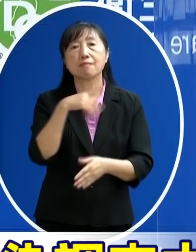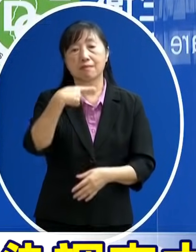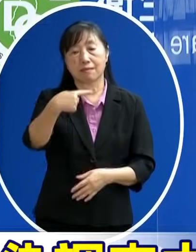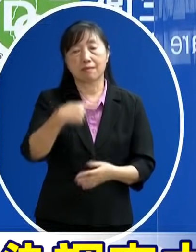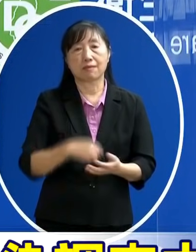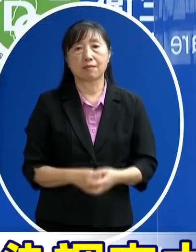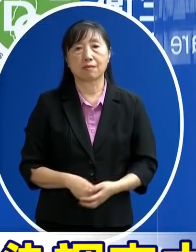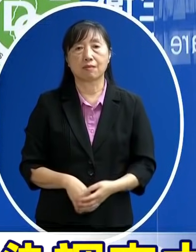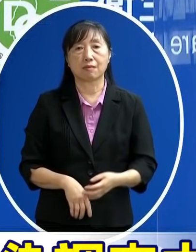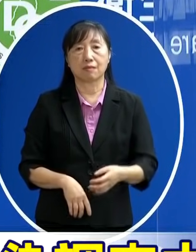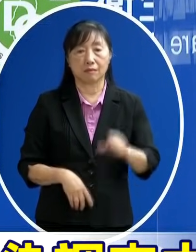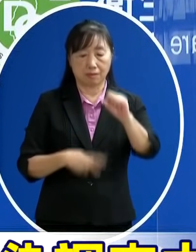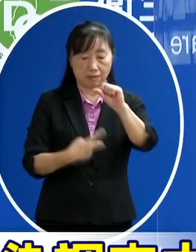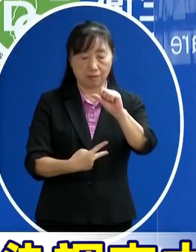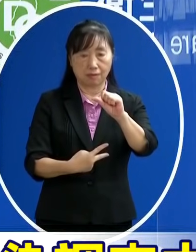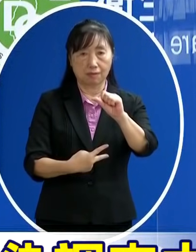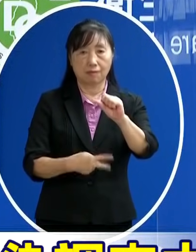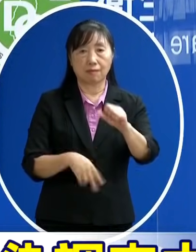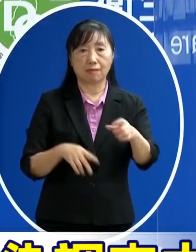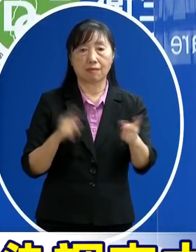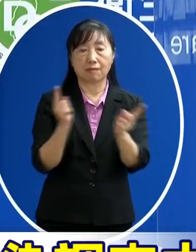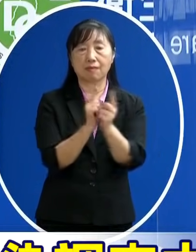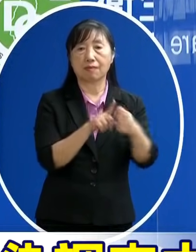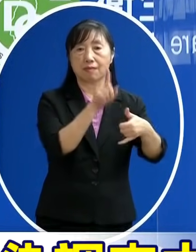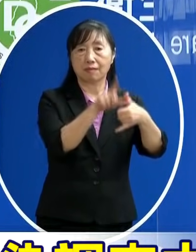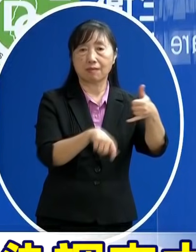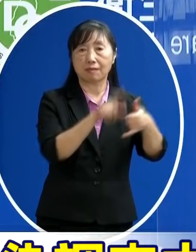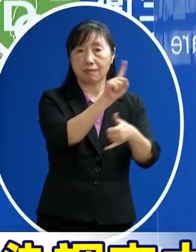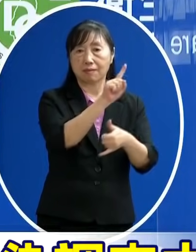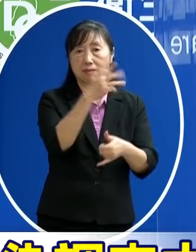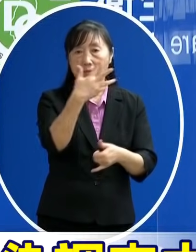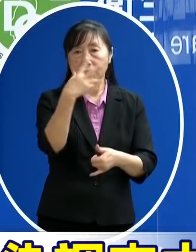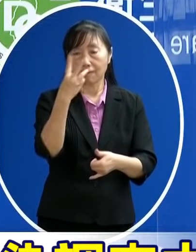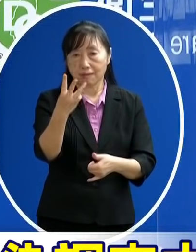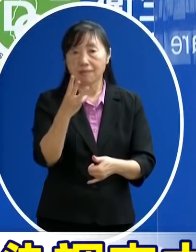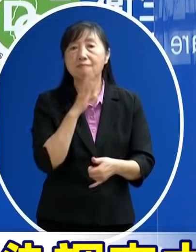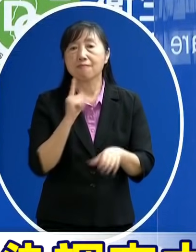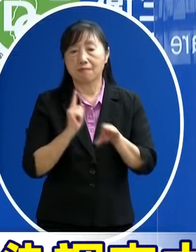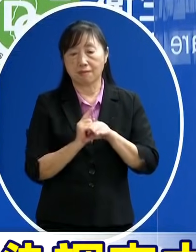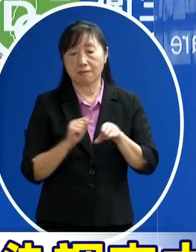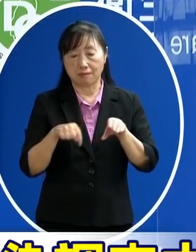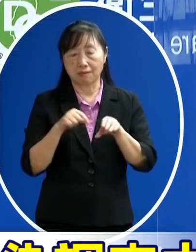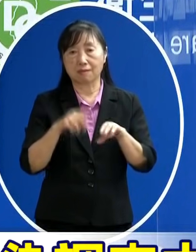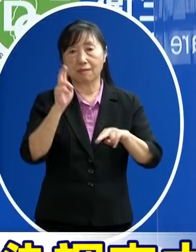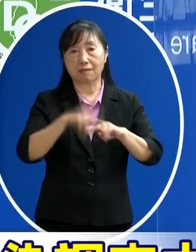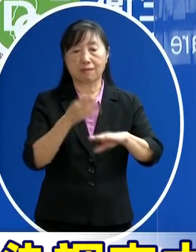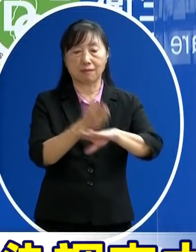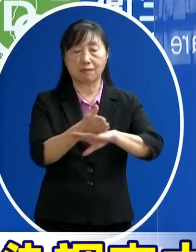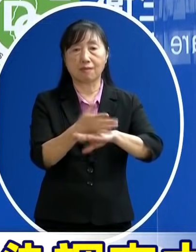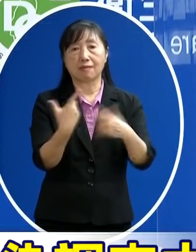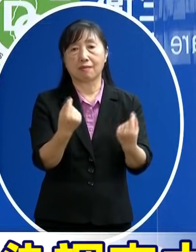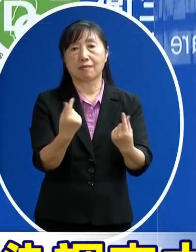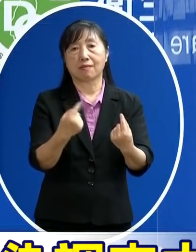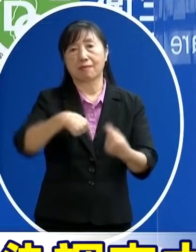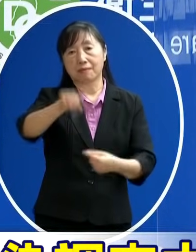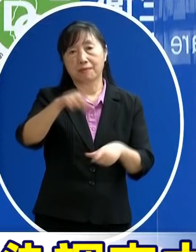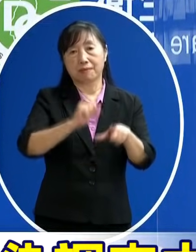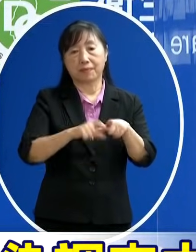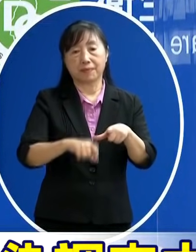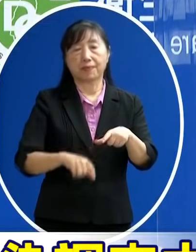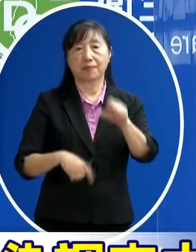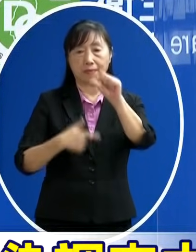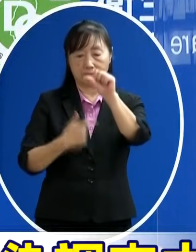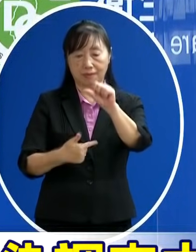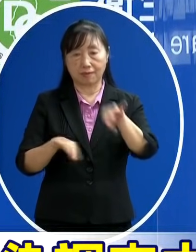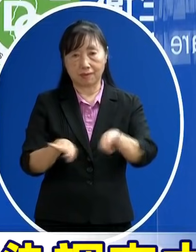那5月2日哈曾与1183搭乘同一部车到公司。那个案5月6日出现发烧的症